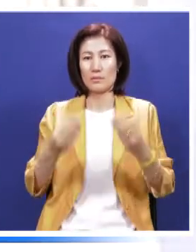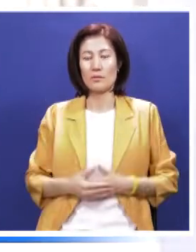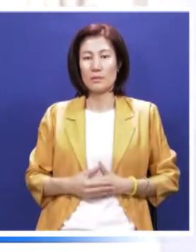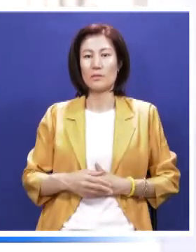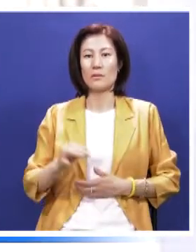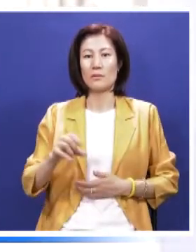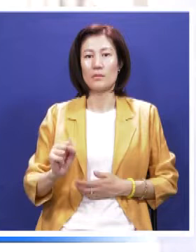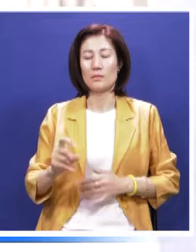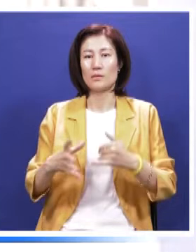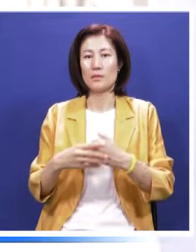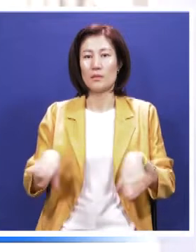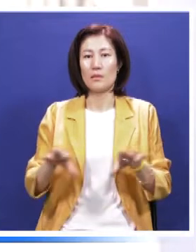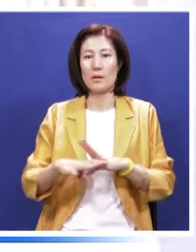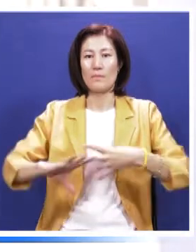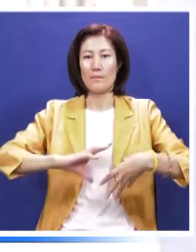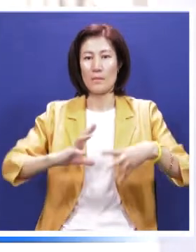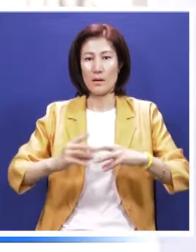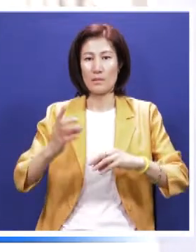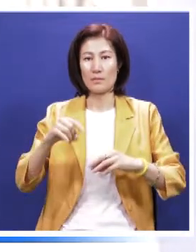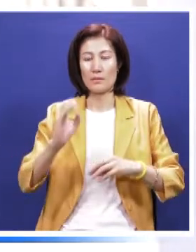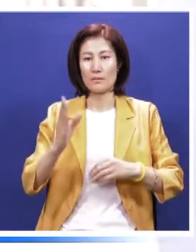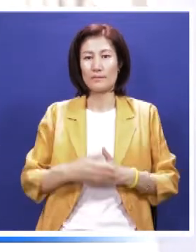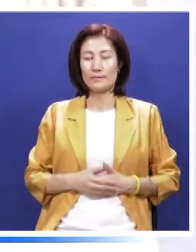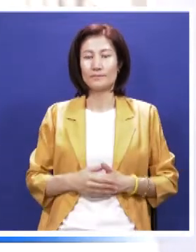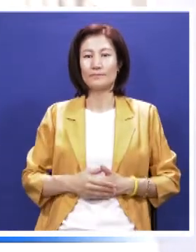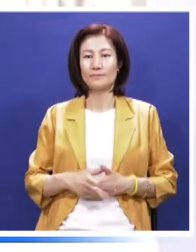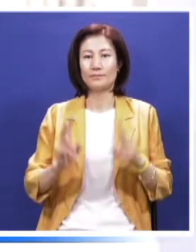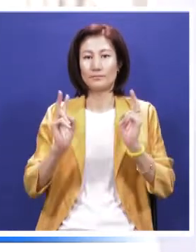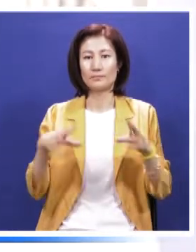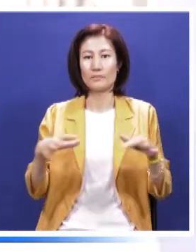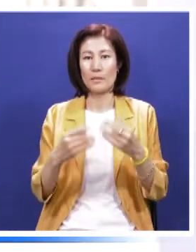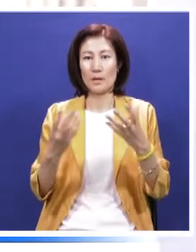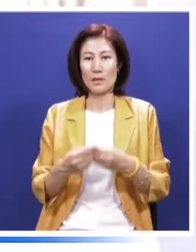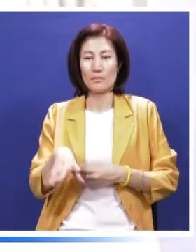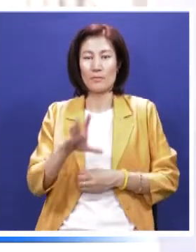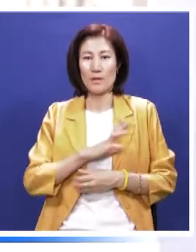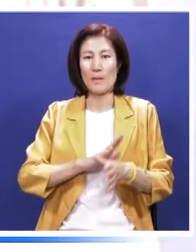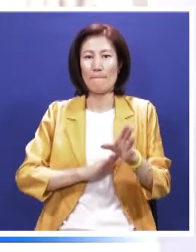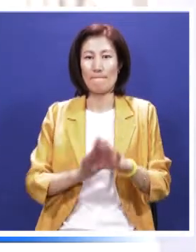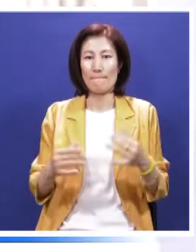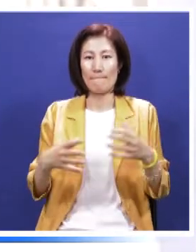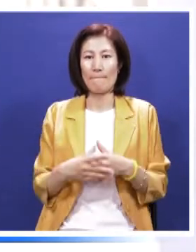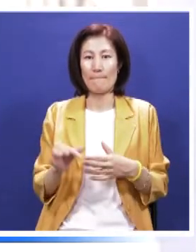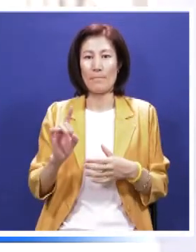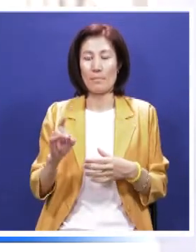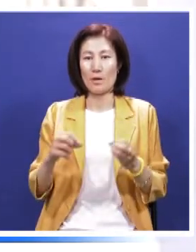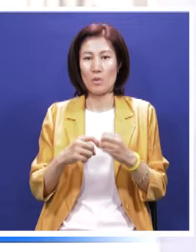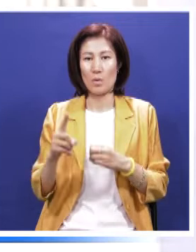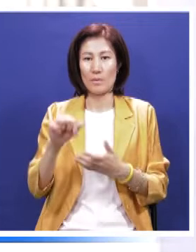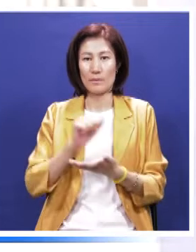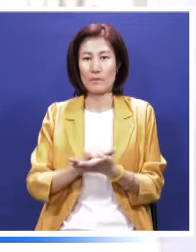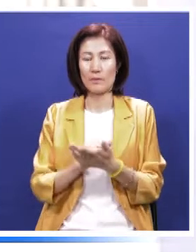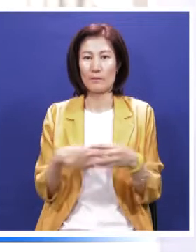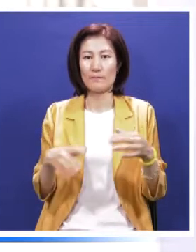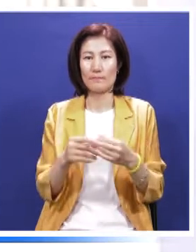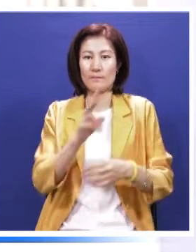біздің жергілікті жерлерде барлығын жүзеге асыру мақсатында қоғамдық кеңестер құрылған болатын. Мына біздің енді аймақтық деңгейде 11 қоғамдық кеңестер жұмыс